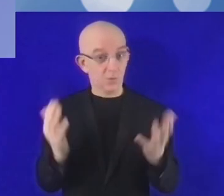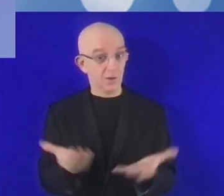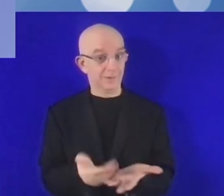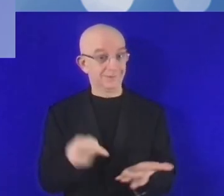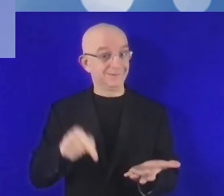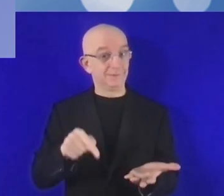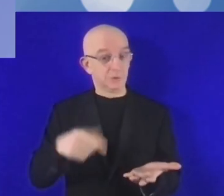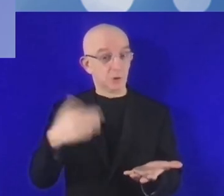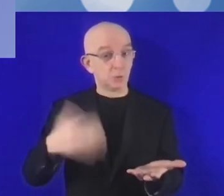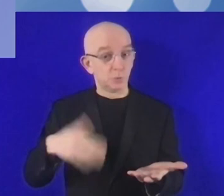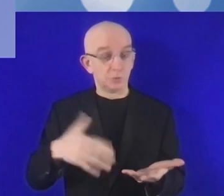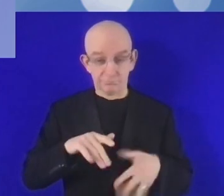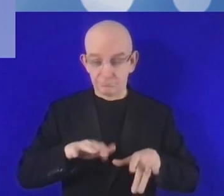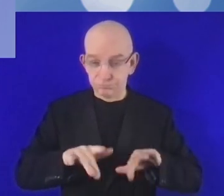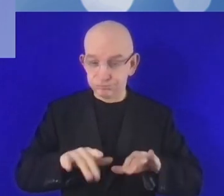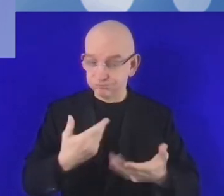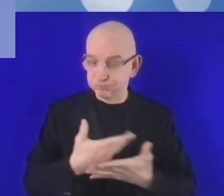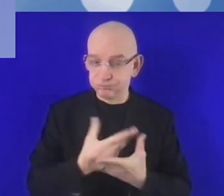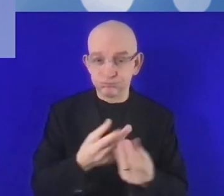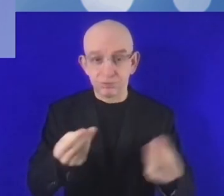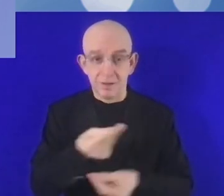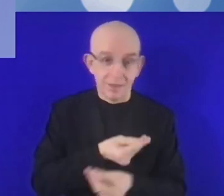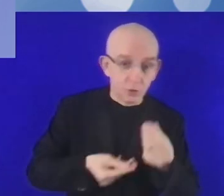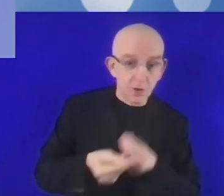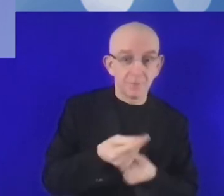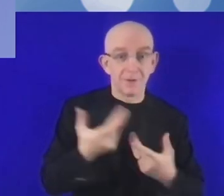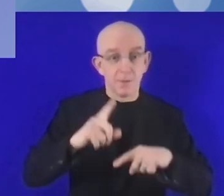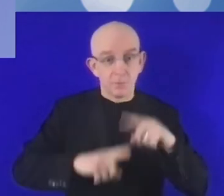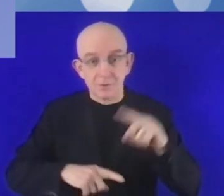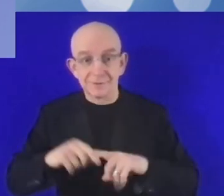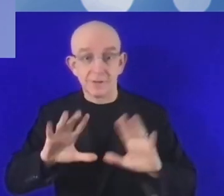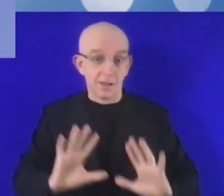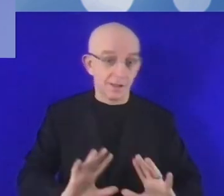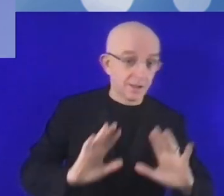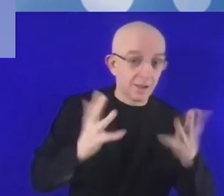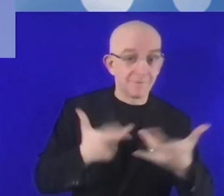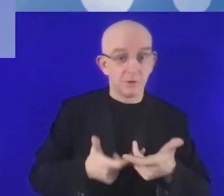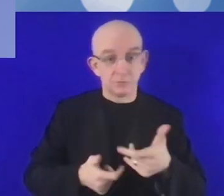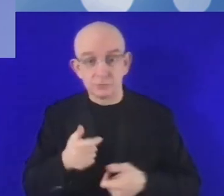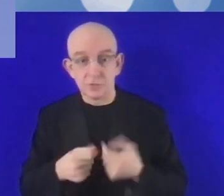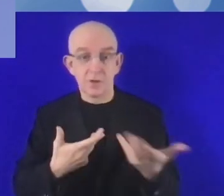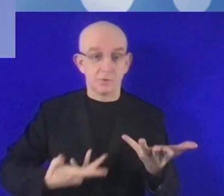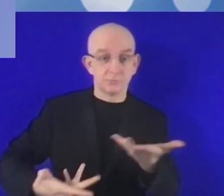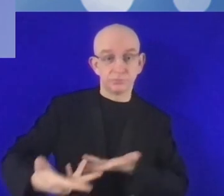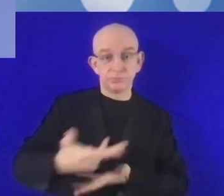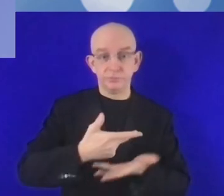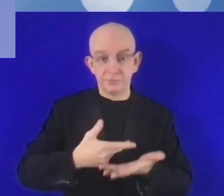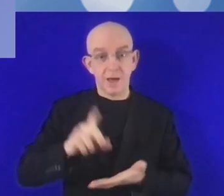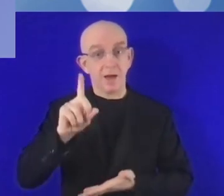чем в два раза это превышает число населения Соединенных Штатов. Глобальная пандемия